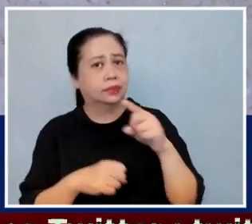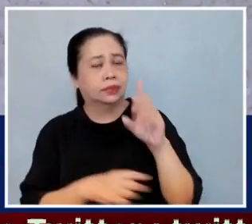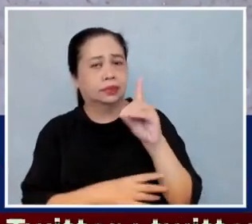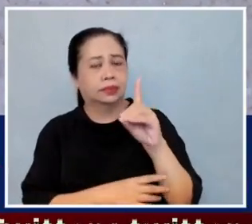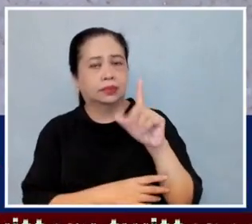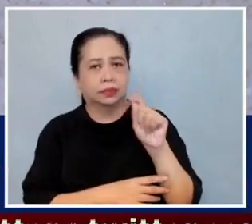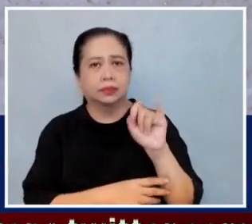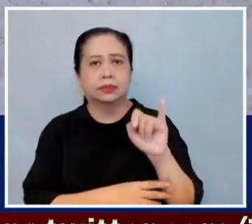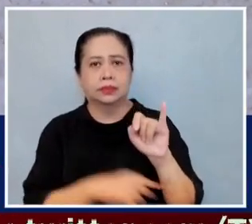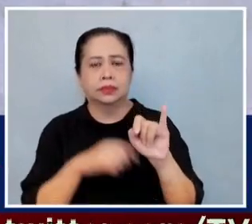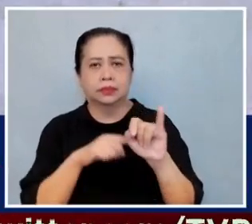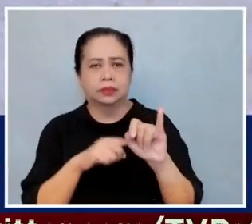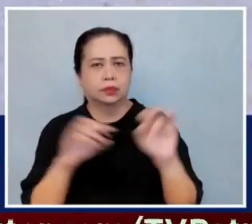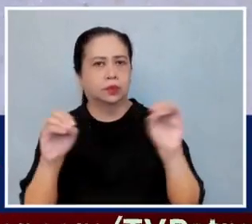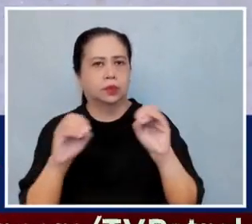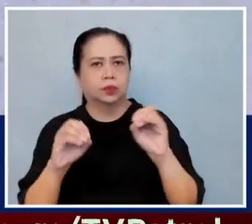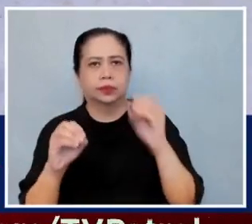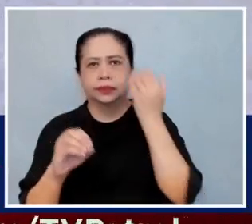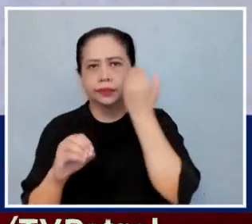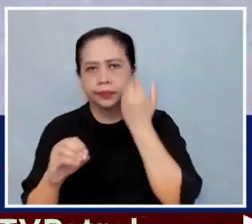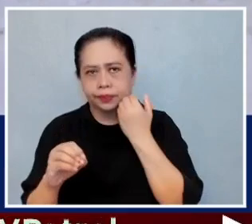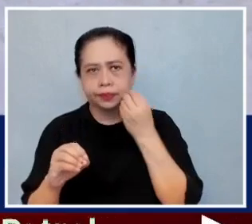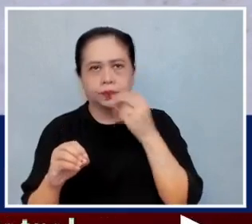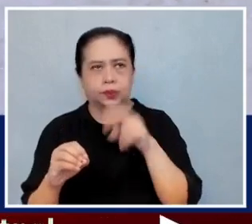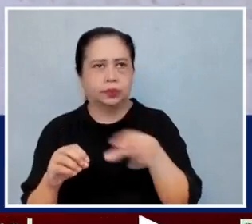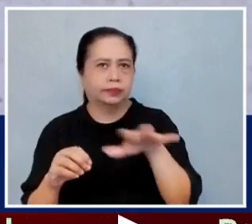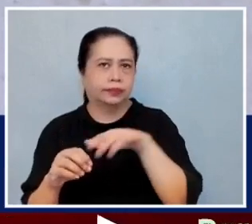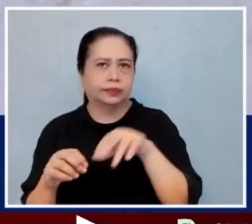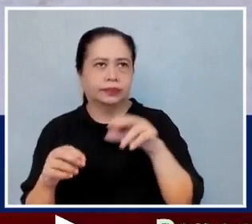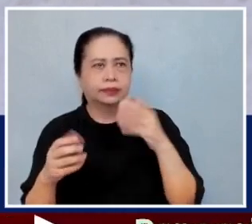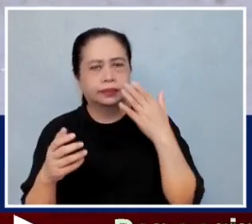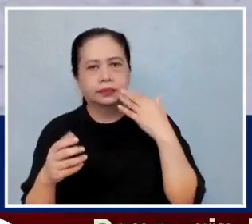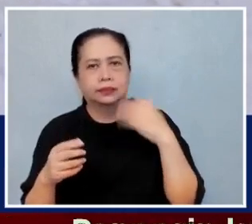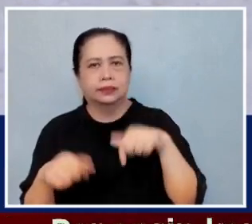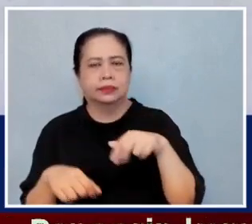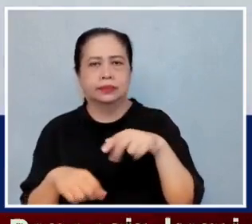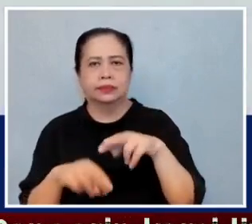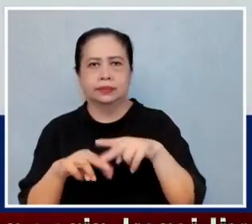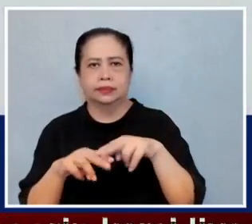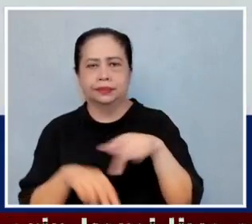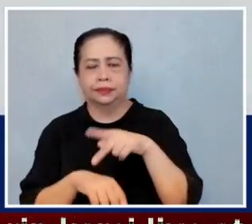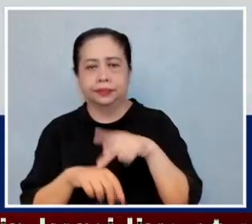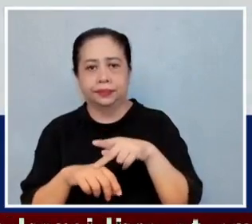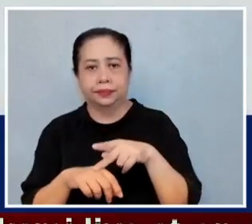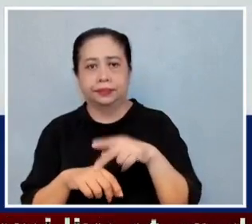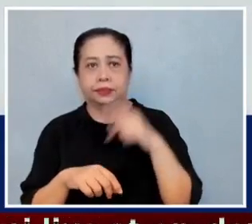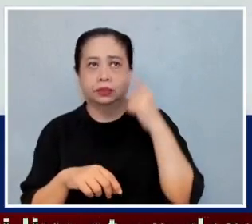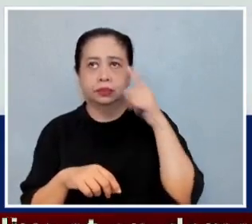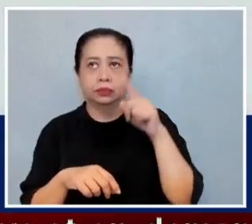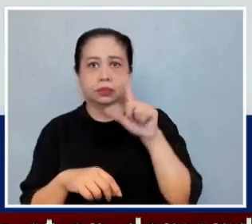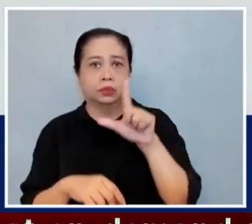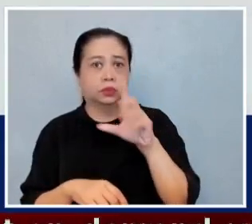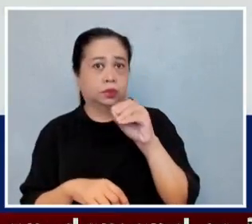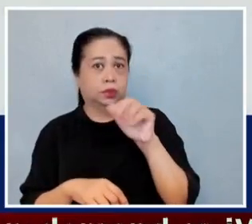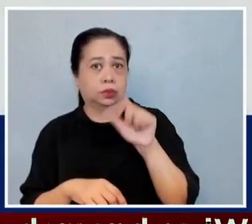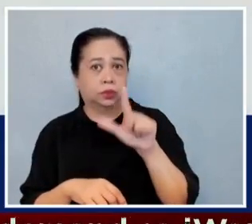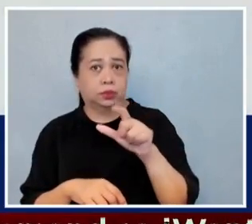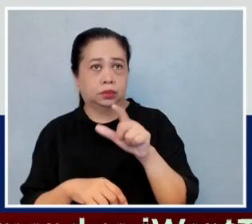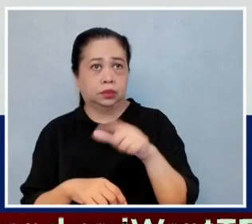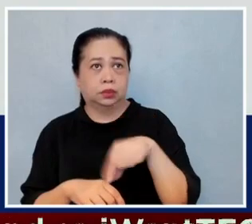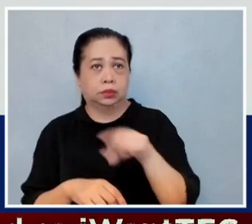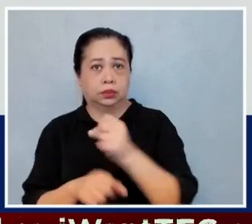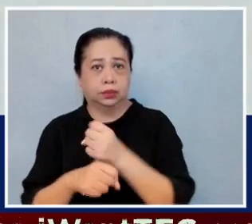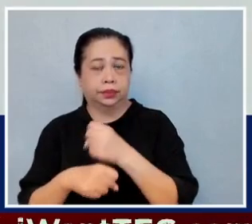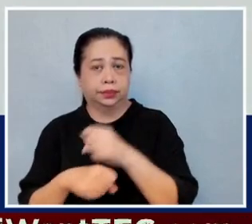and Industry na walang shortage o kakulangan sa supply ng asin sa bansa. As far as local production is